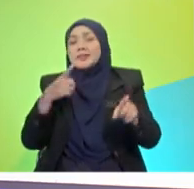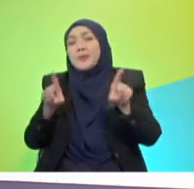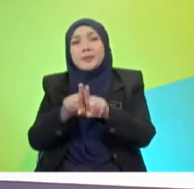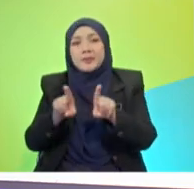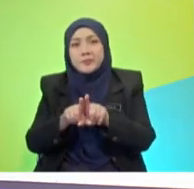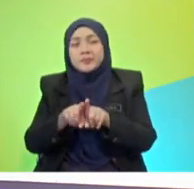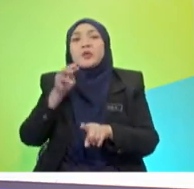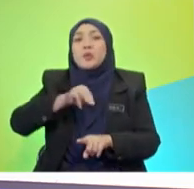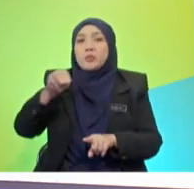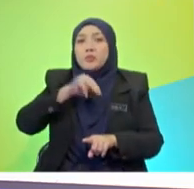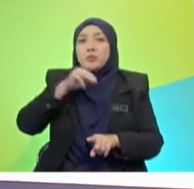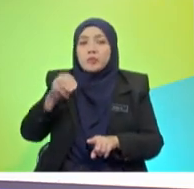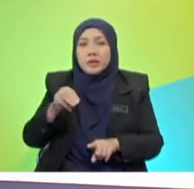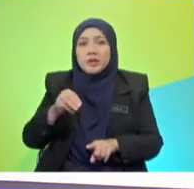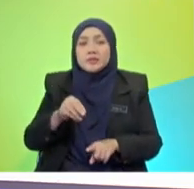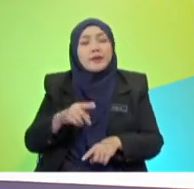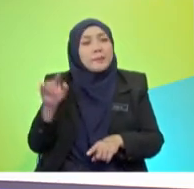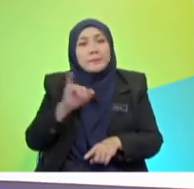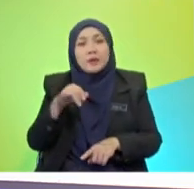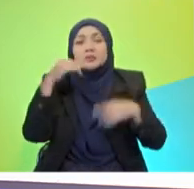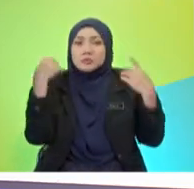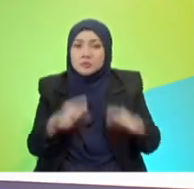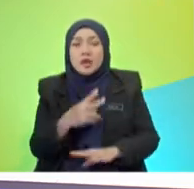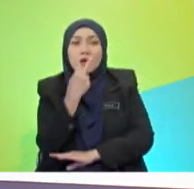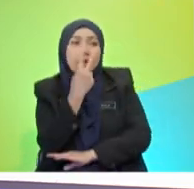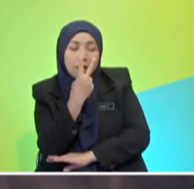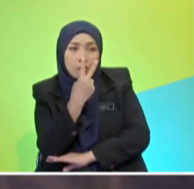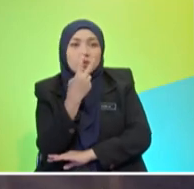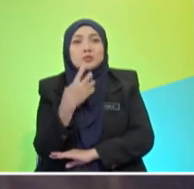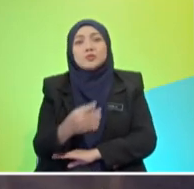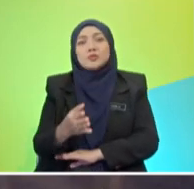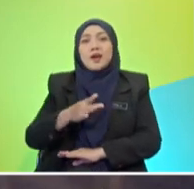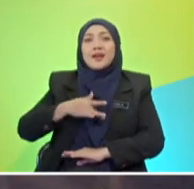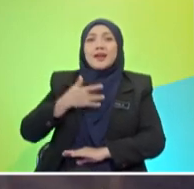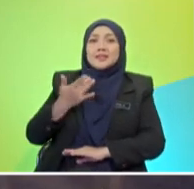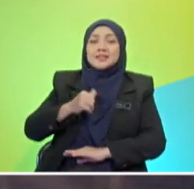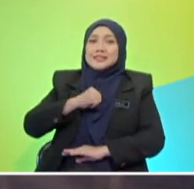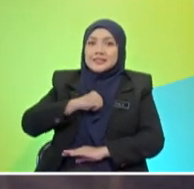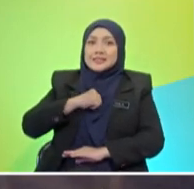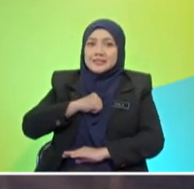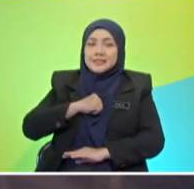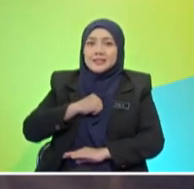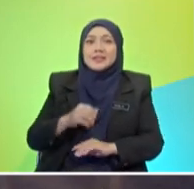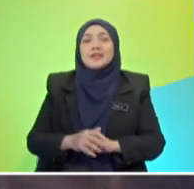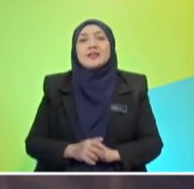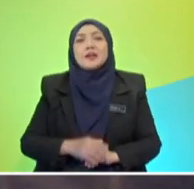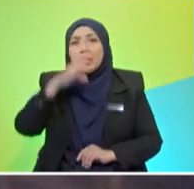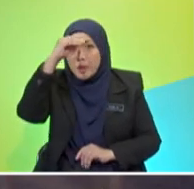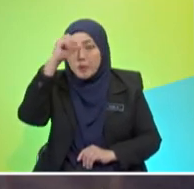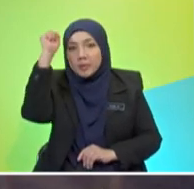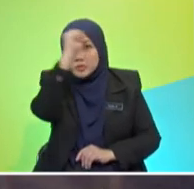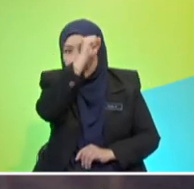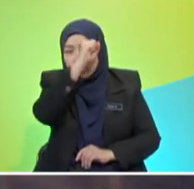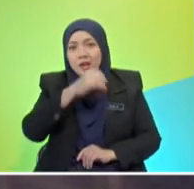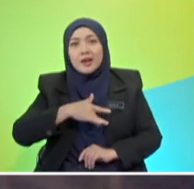sering tempuh dalam kehidupan seharian. Okey, baiklah cikgu. Saya meramal, saya akan minum ais